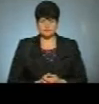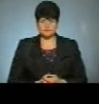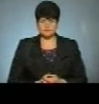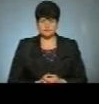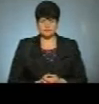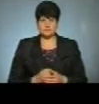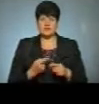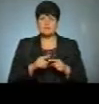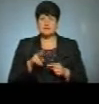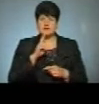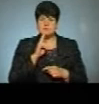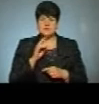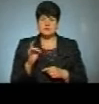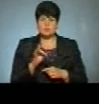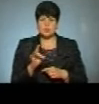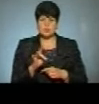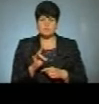в Кременецькому районі.